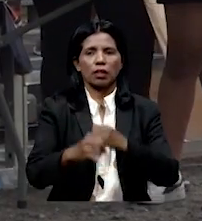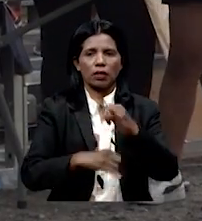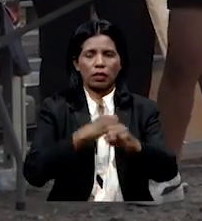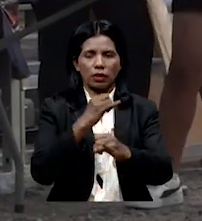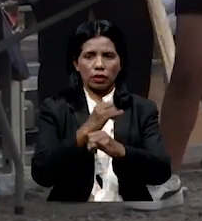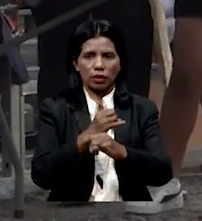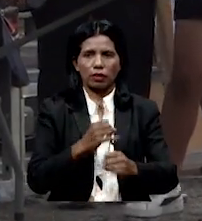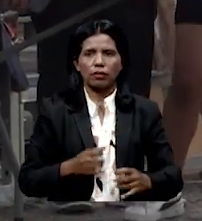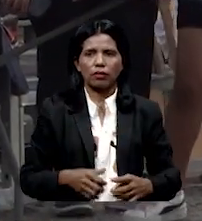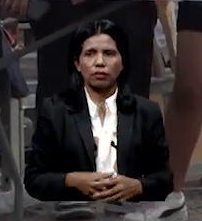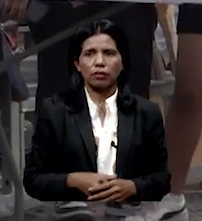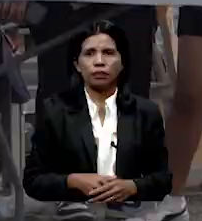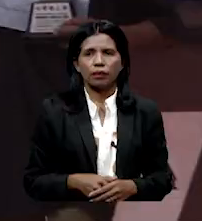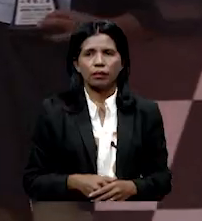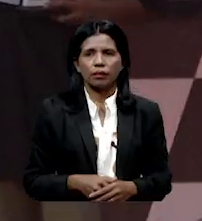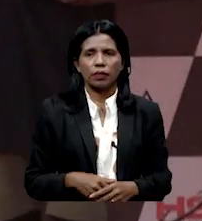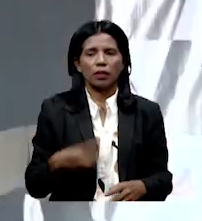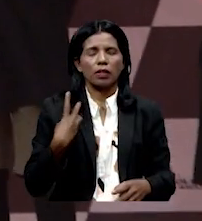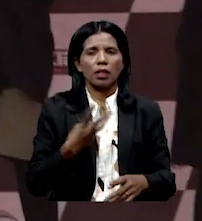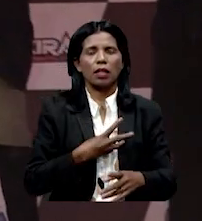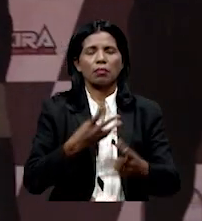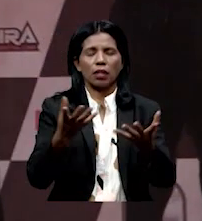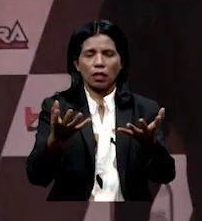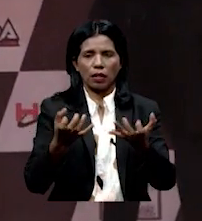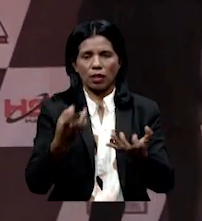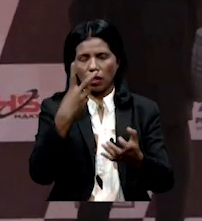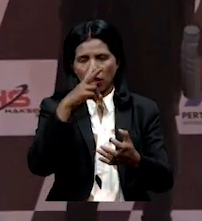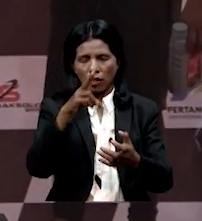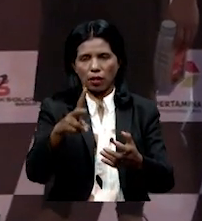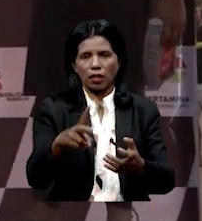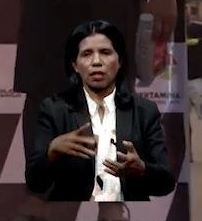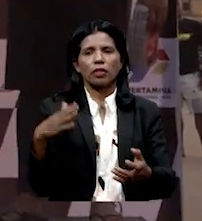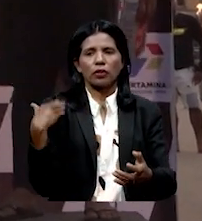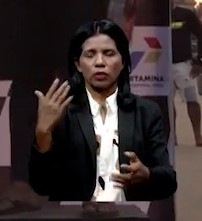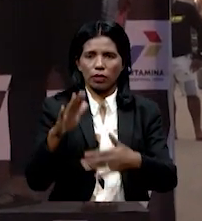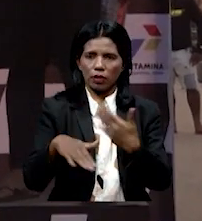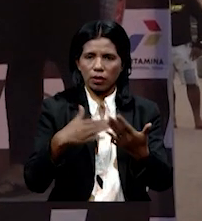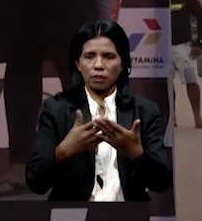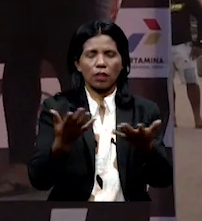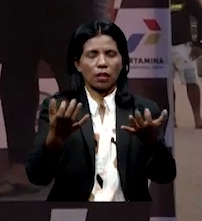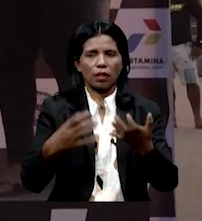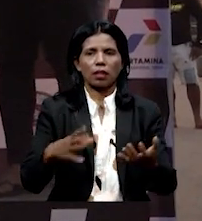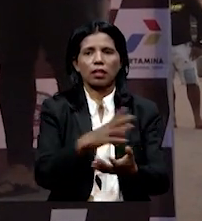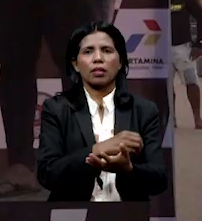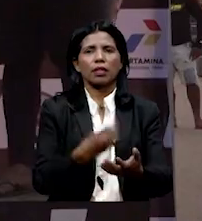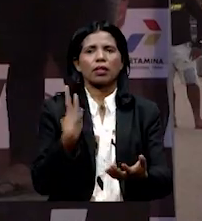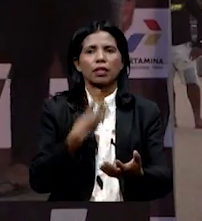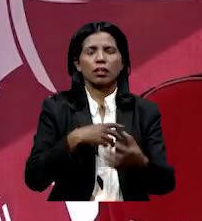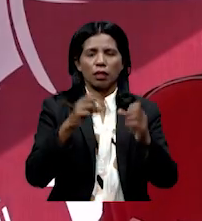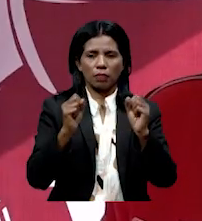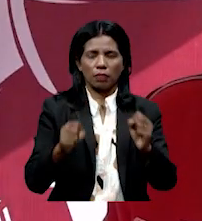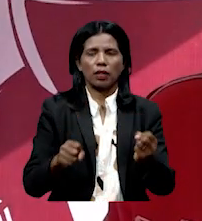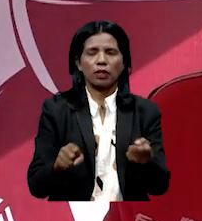going internasional. Tentunya kami akan melihat potensi dari anak dan bagaimana kita bisa mendukung